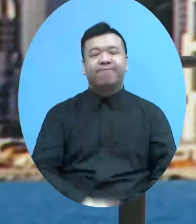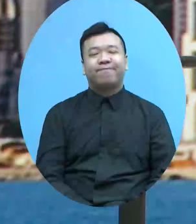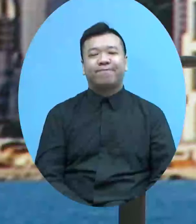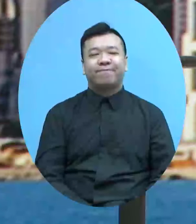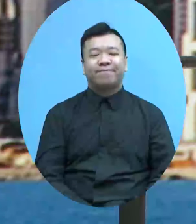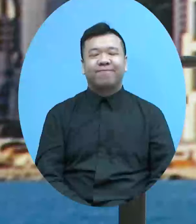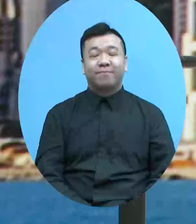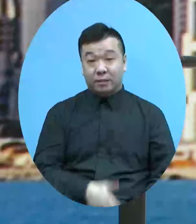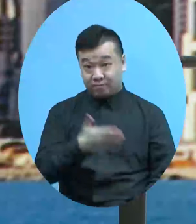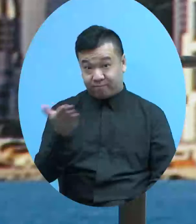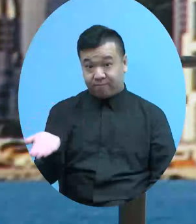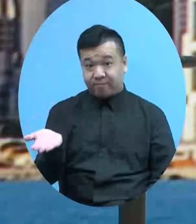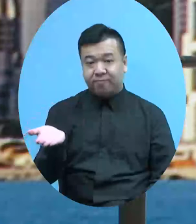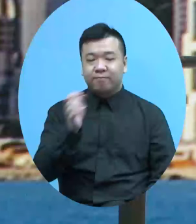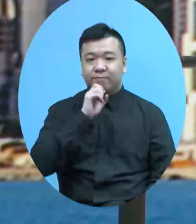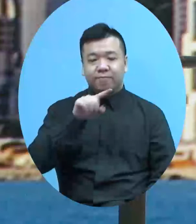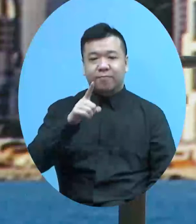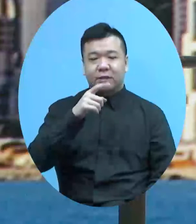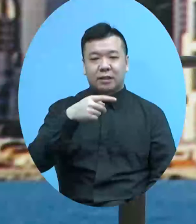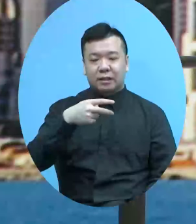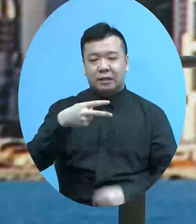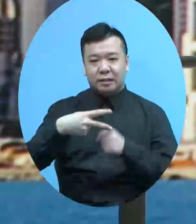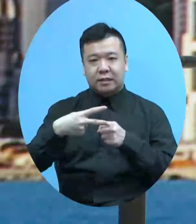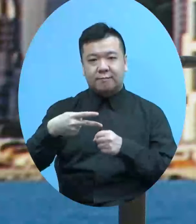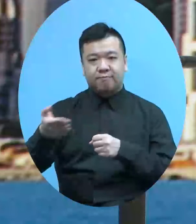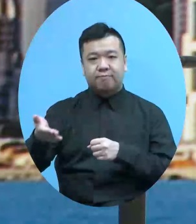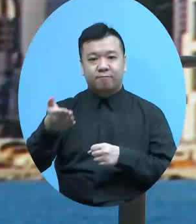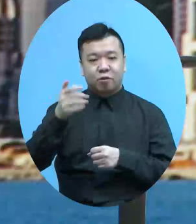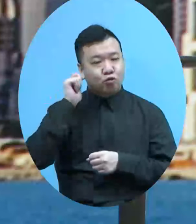下一位那邊第二行白色教那裏